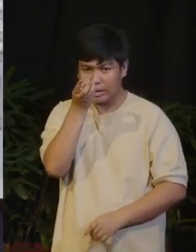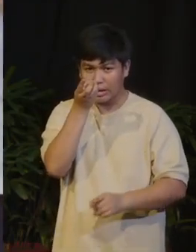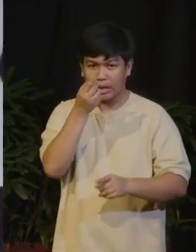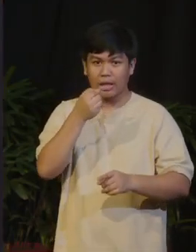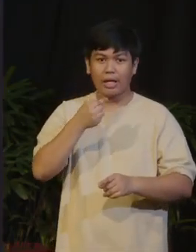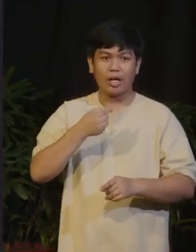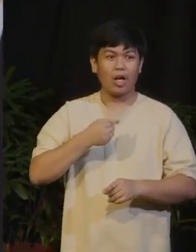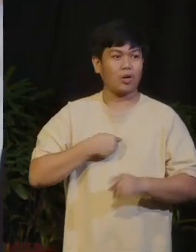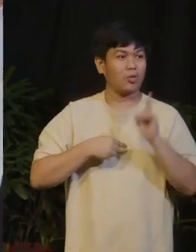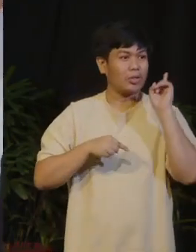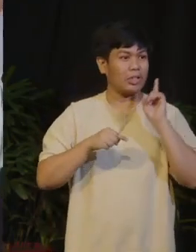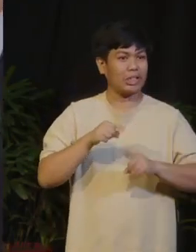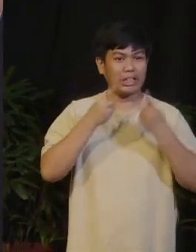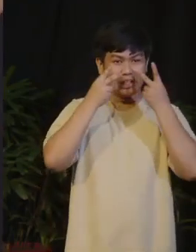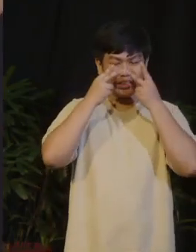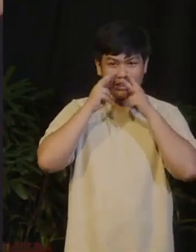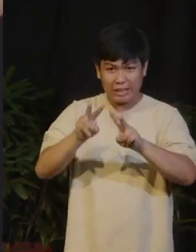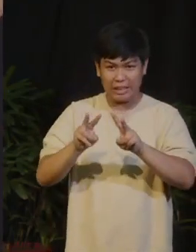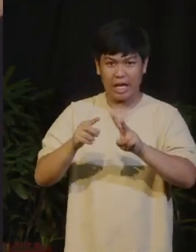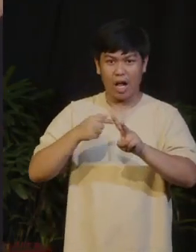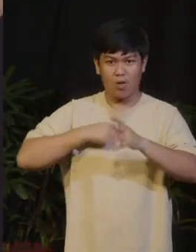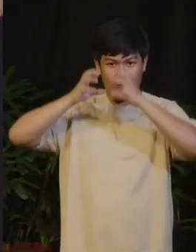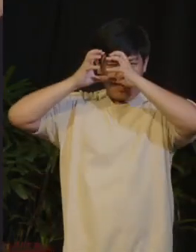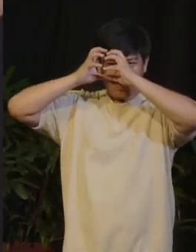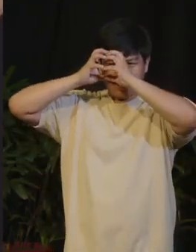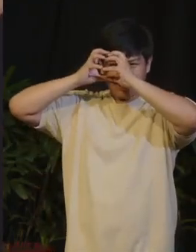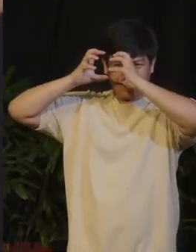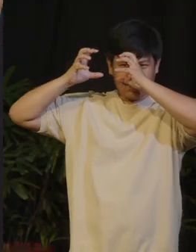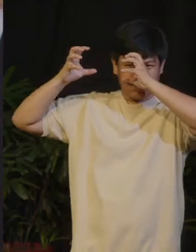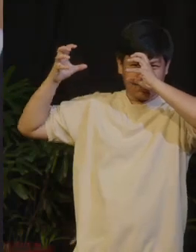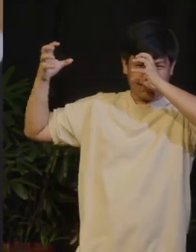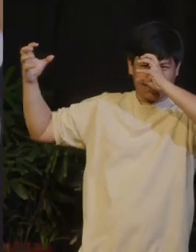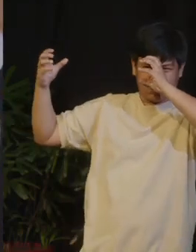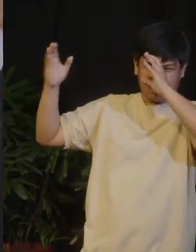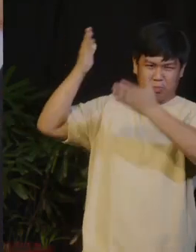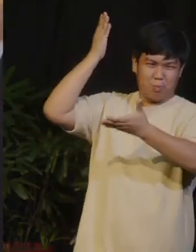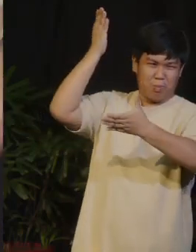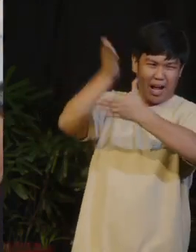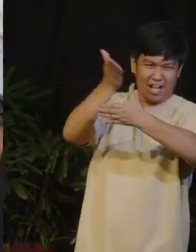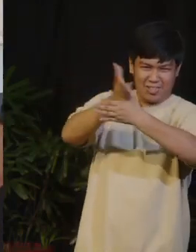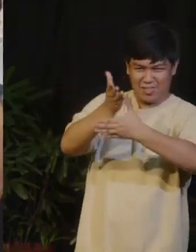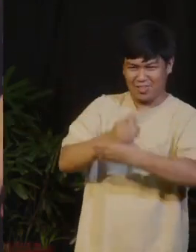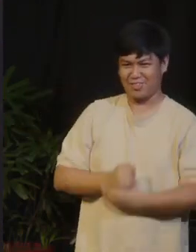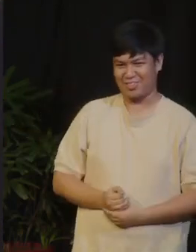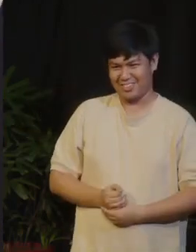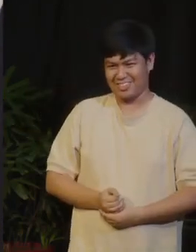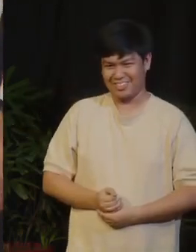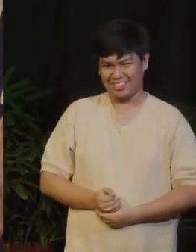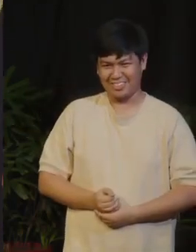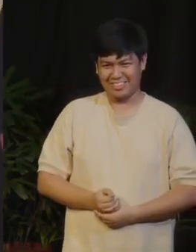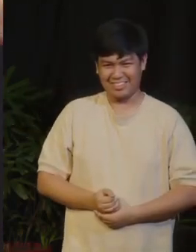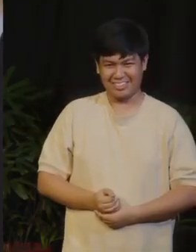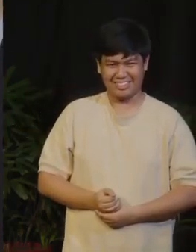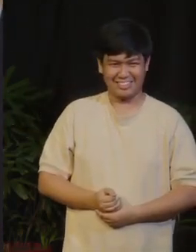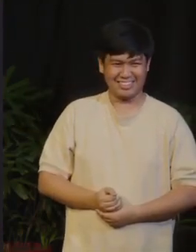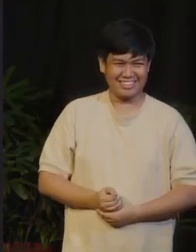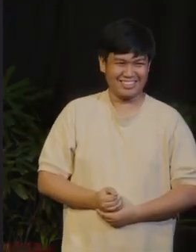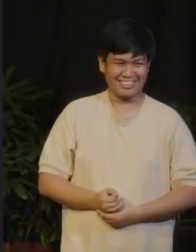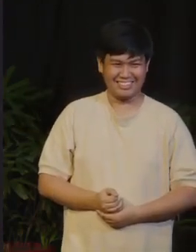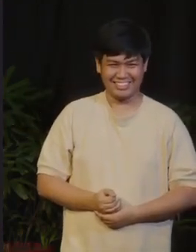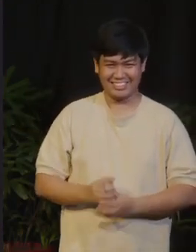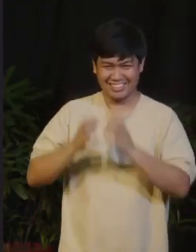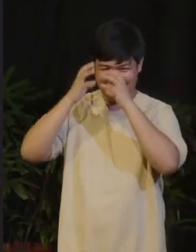Hindi mo nakikita yung troso na nasa mata mo, na halos mauntog mo na yung kapwa mo dahil sa laki